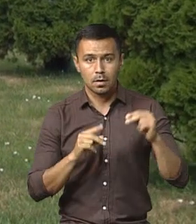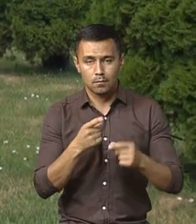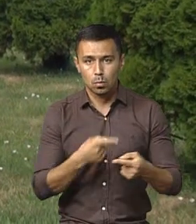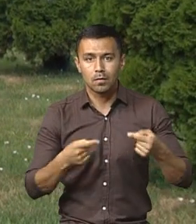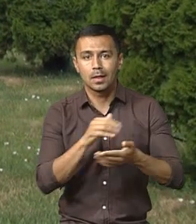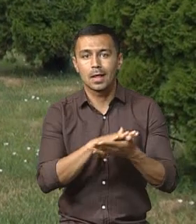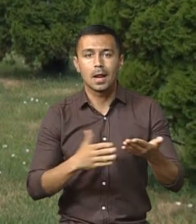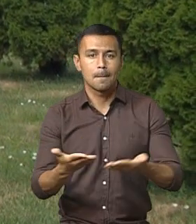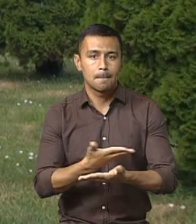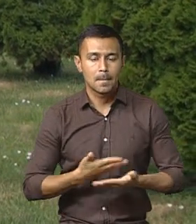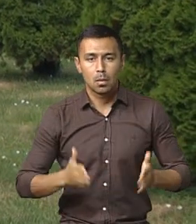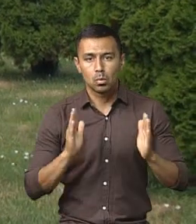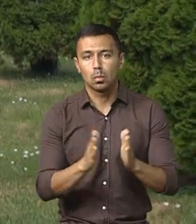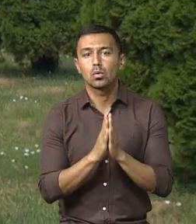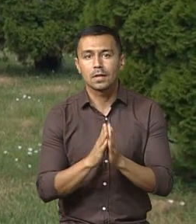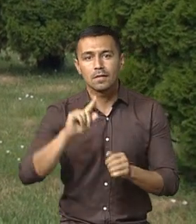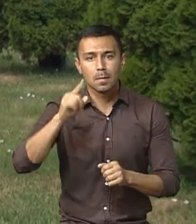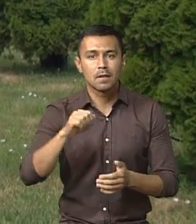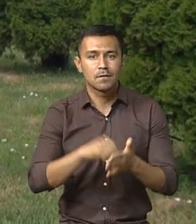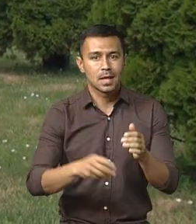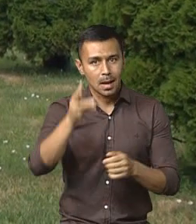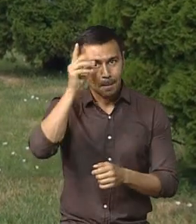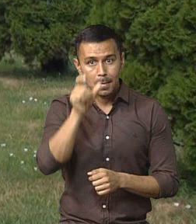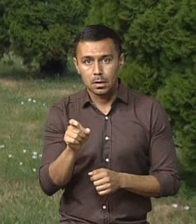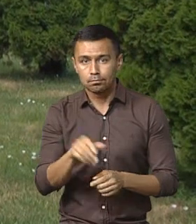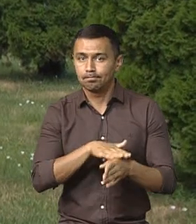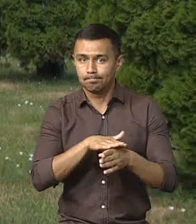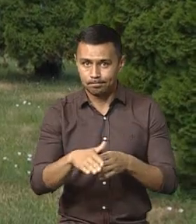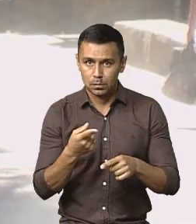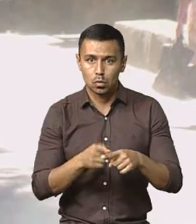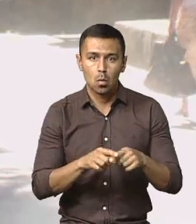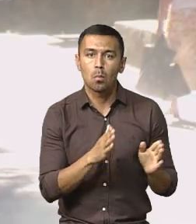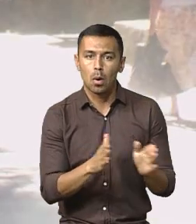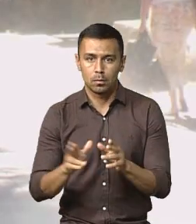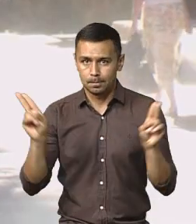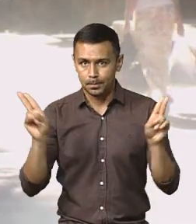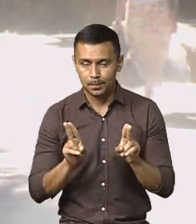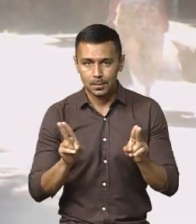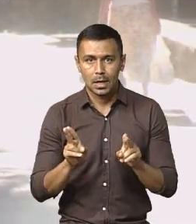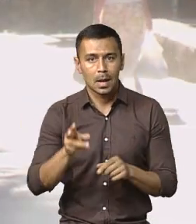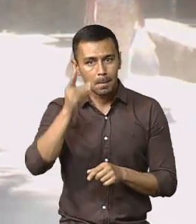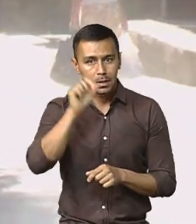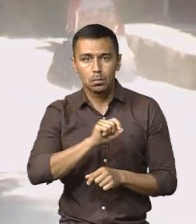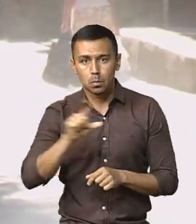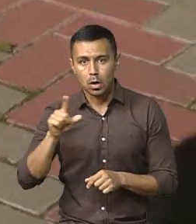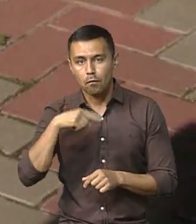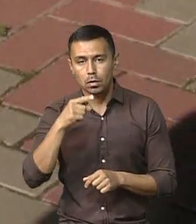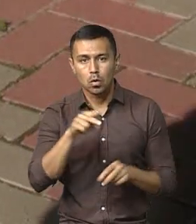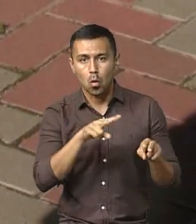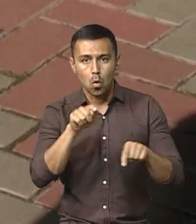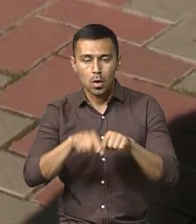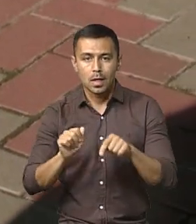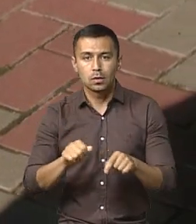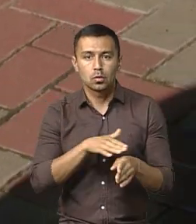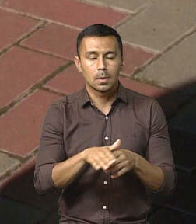відповідно, далі ми будемо просити, вимагати від хмельничан дотримуватися цього порядку. Хмельницький блогер Олександр Зорян каже, контроль над